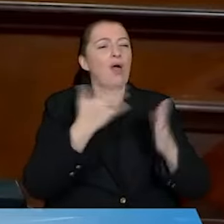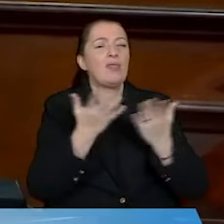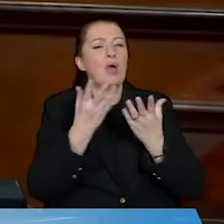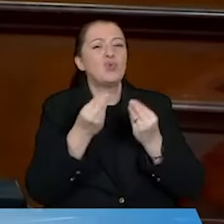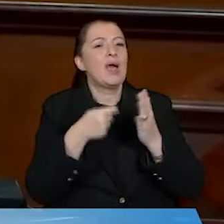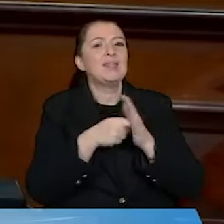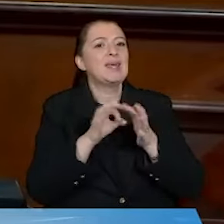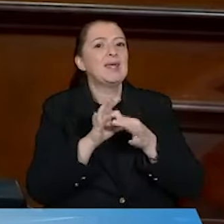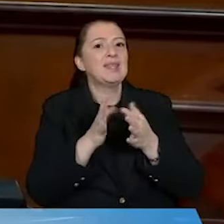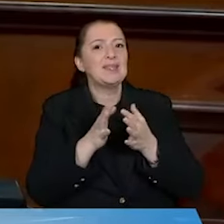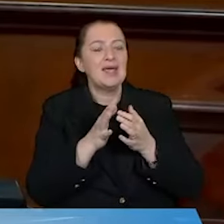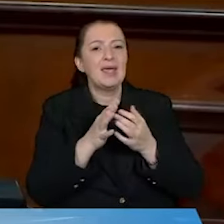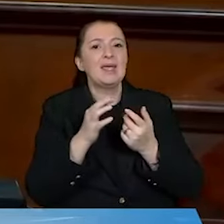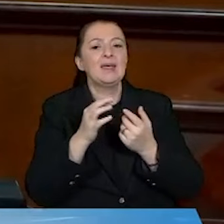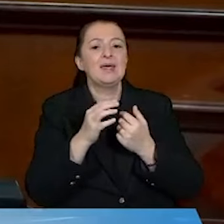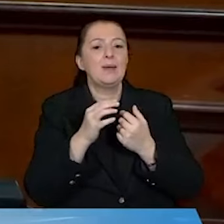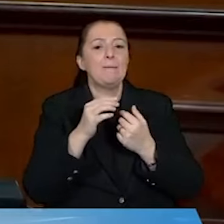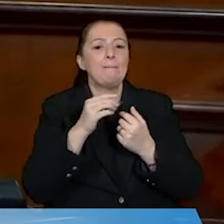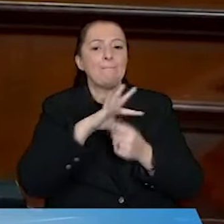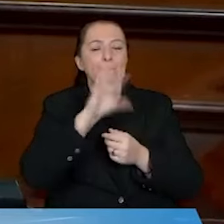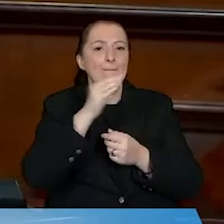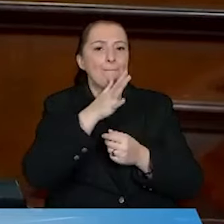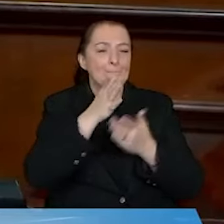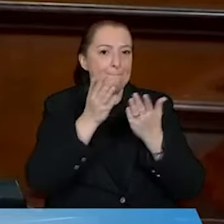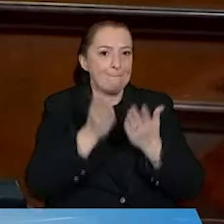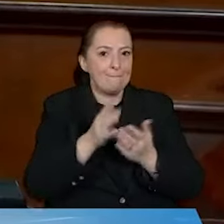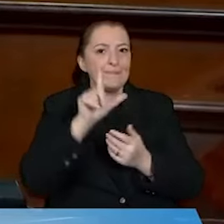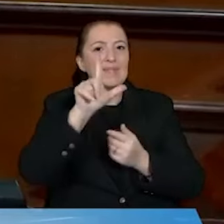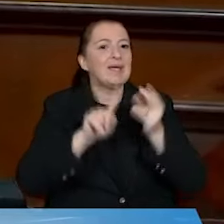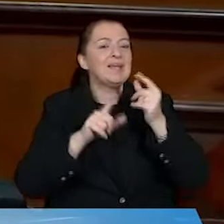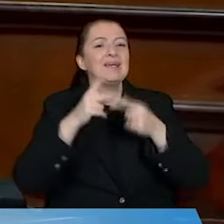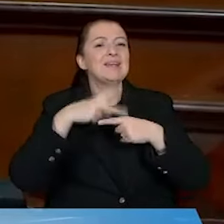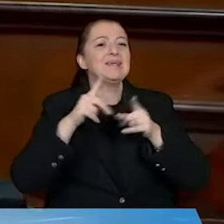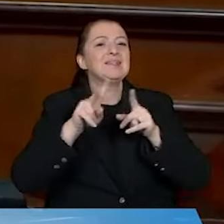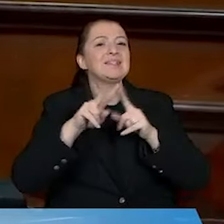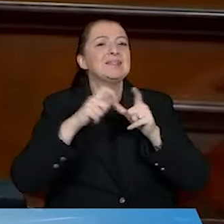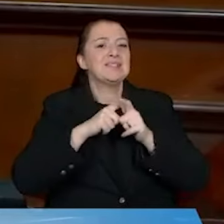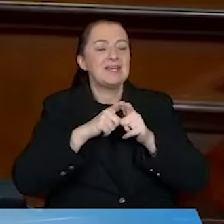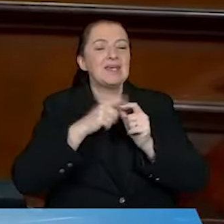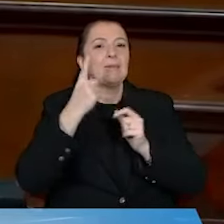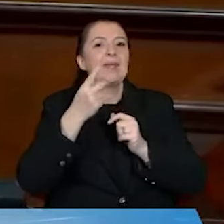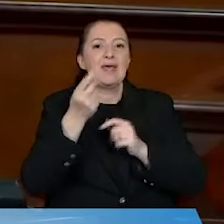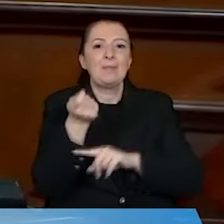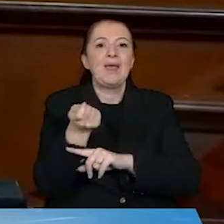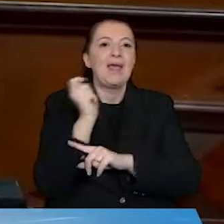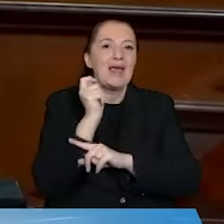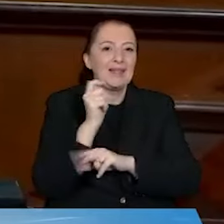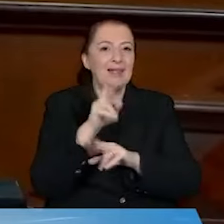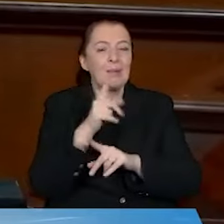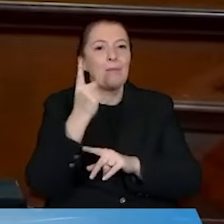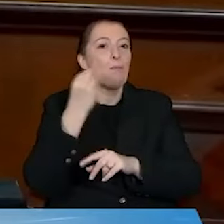kullandığımız tabir leasing diyoruz. Hepimiz biliyoruz ki leasing bir kredilendirme işlemidir. Borcun ana parası